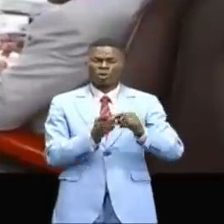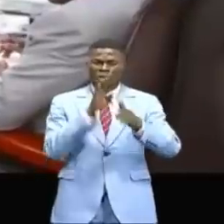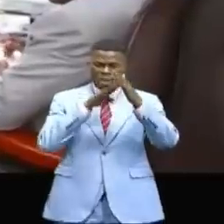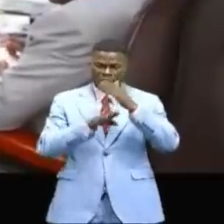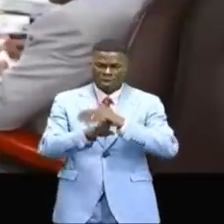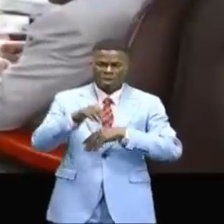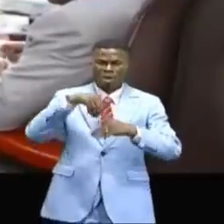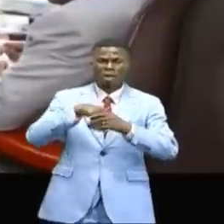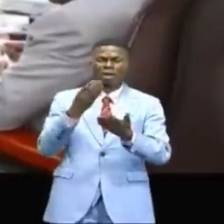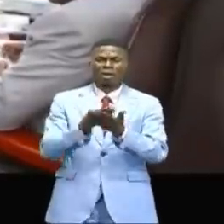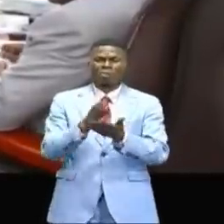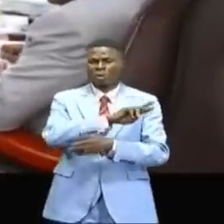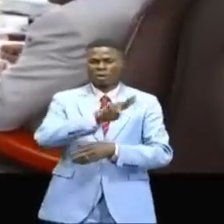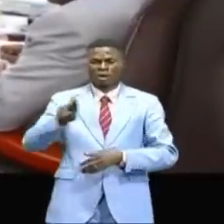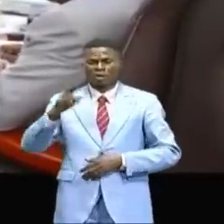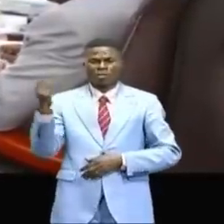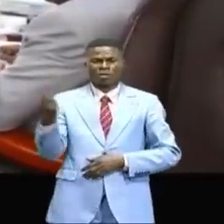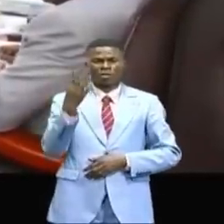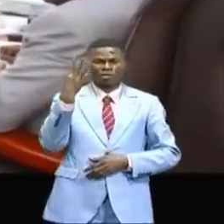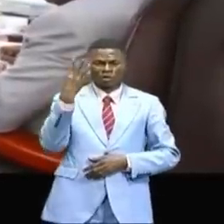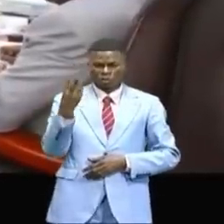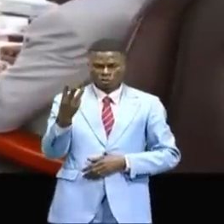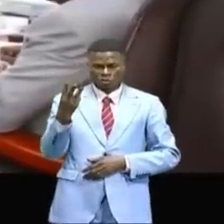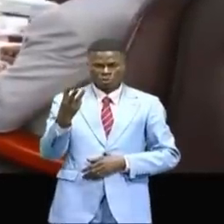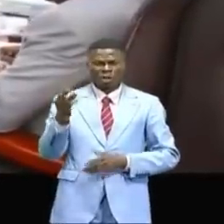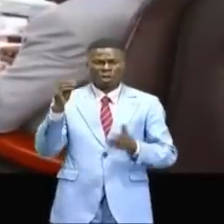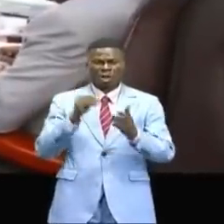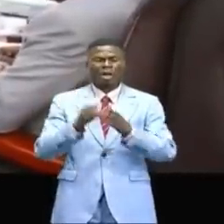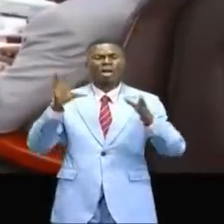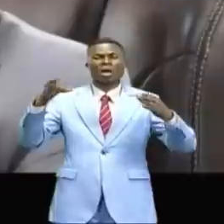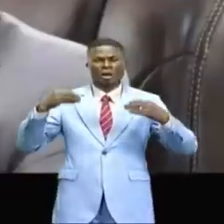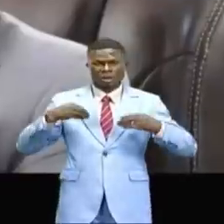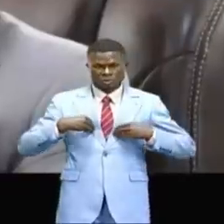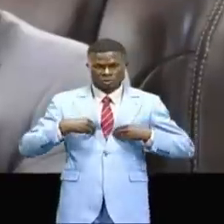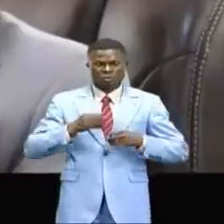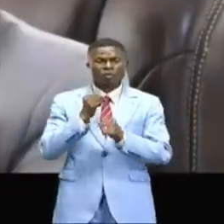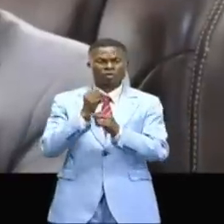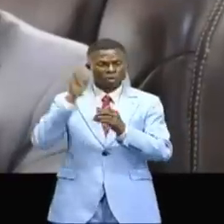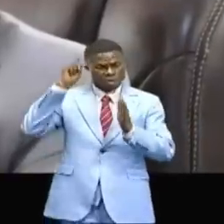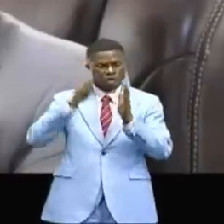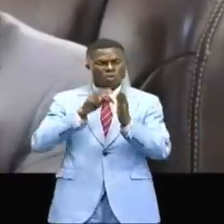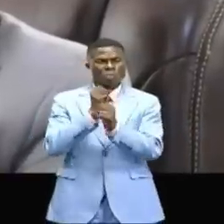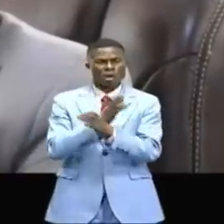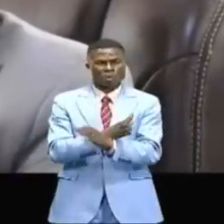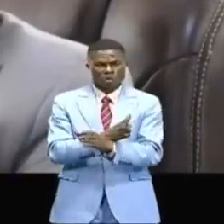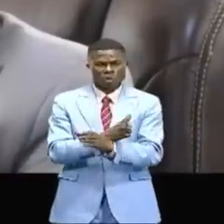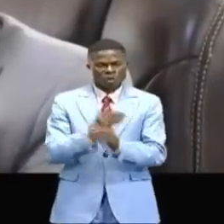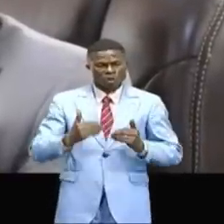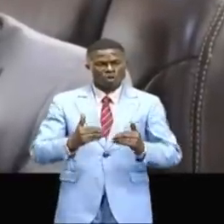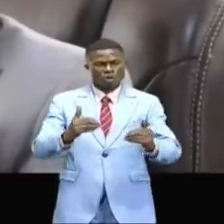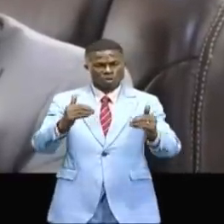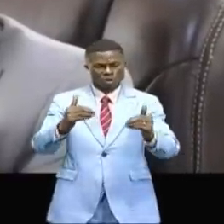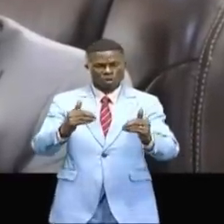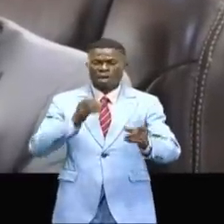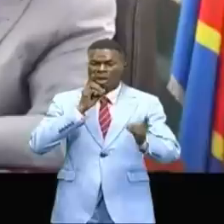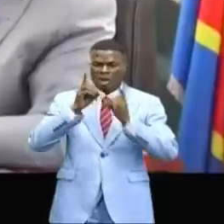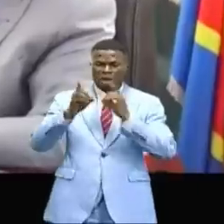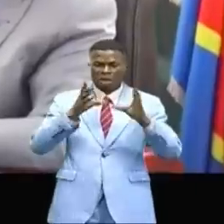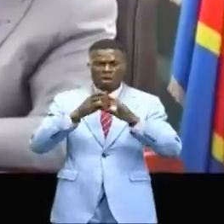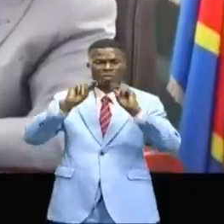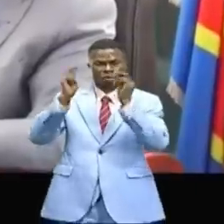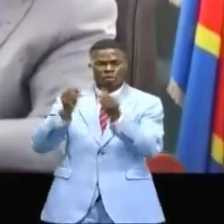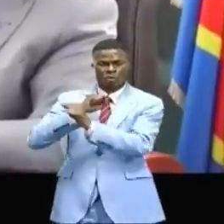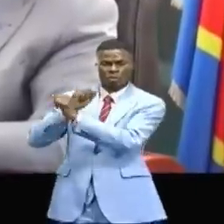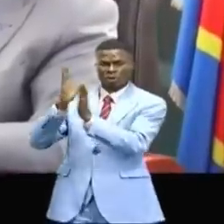dans le budget 2023. Toutefois, il a réaffirmé la disponibilité du gouvernement de poursuivre les dialogues avec ses